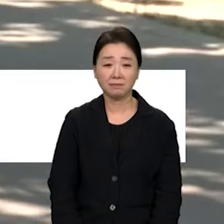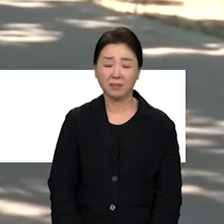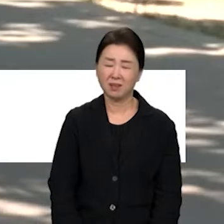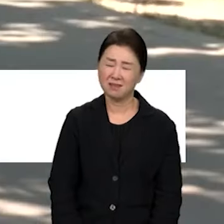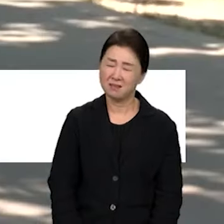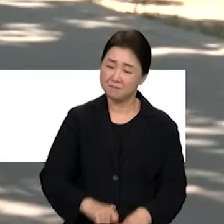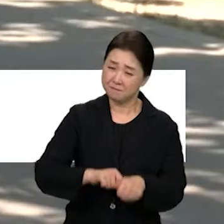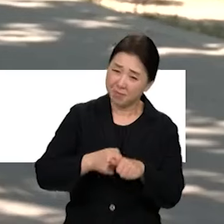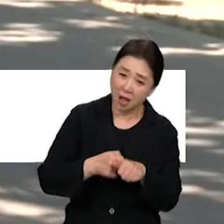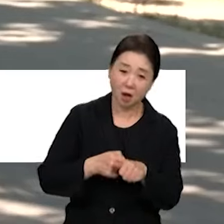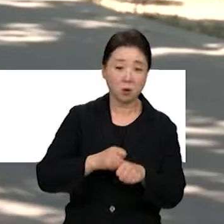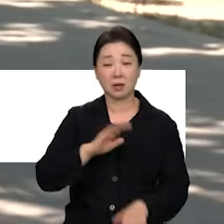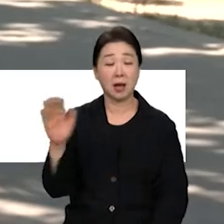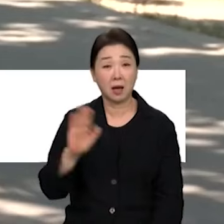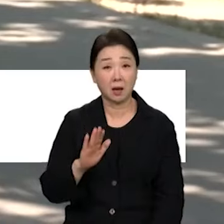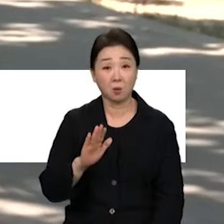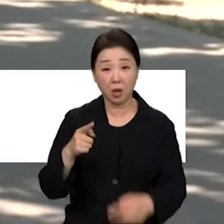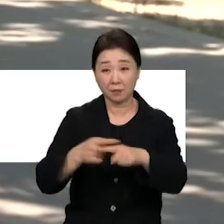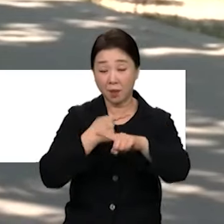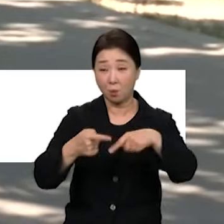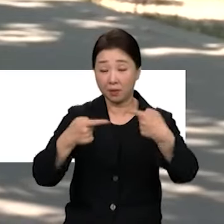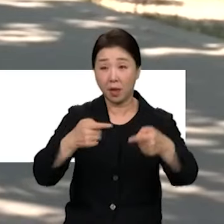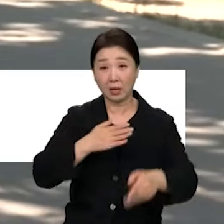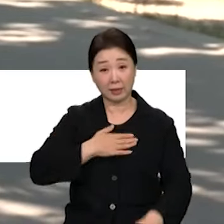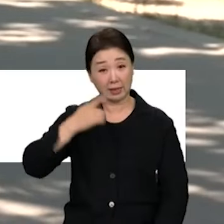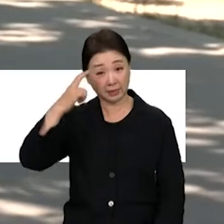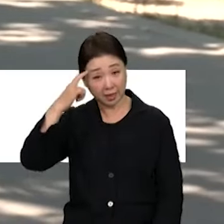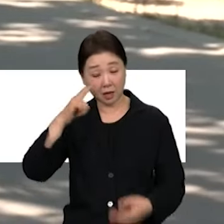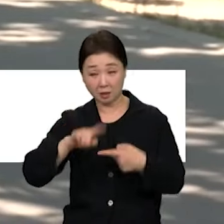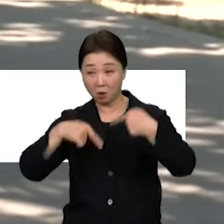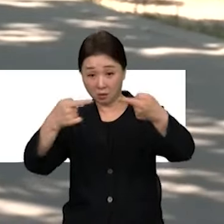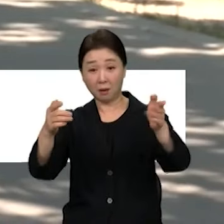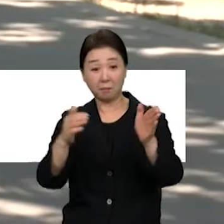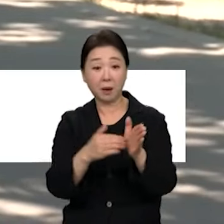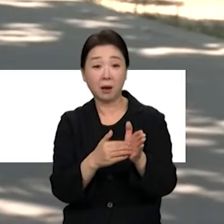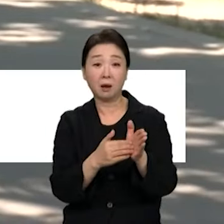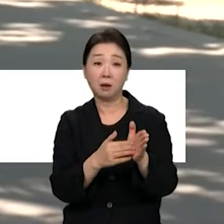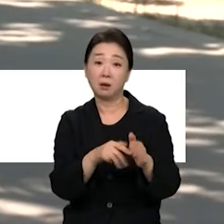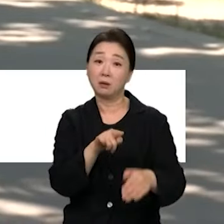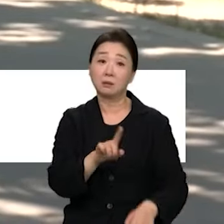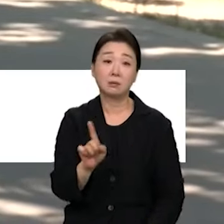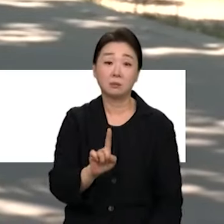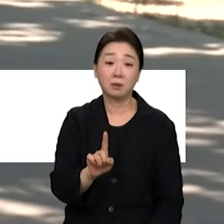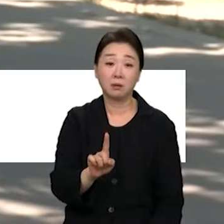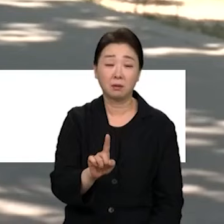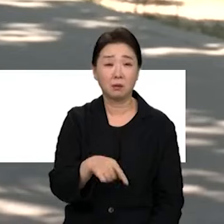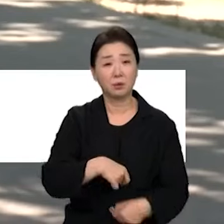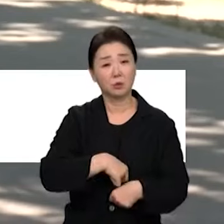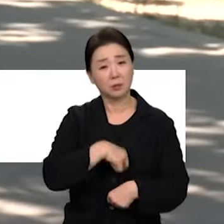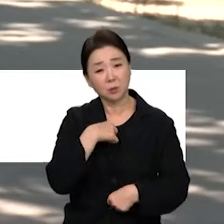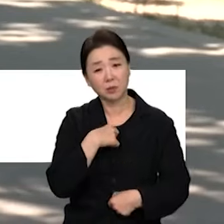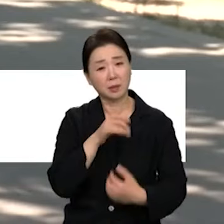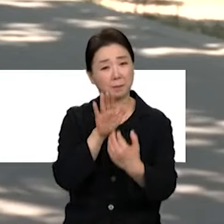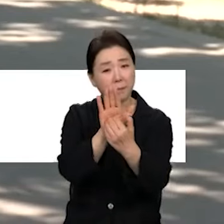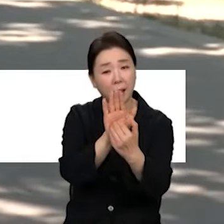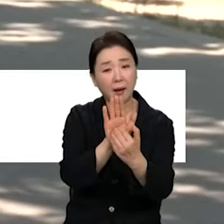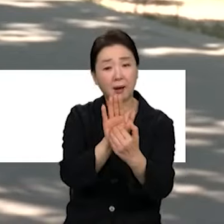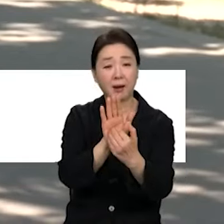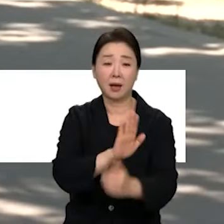않았고요. 대회 나가는 거 모든 건 다 저의 의지였지만 그거를 솔직히 막는 것보다는